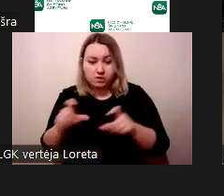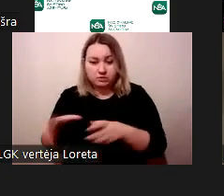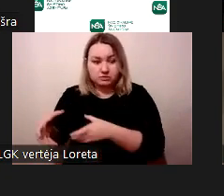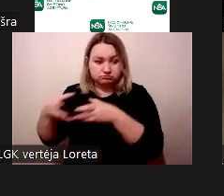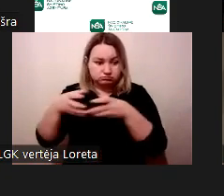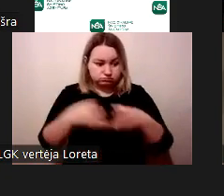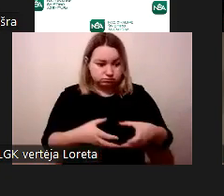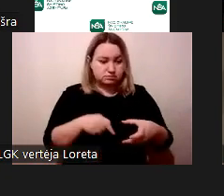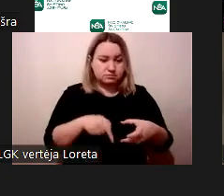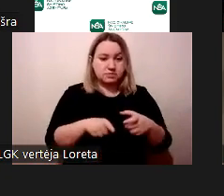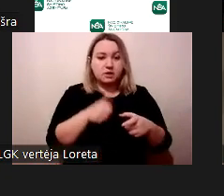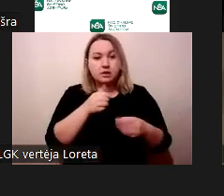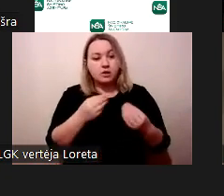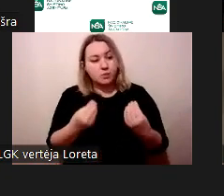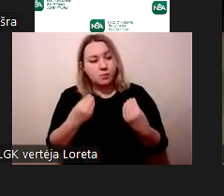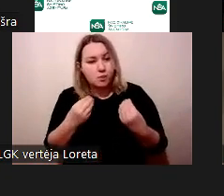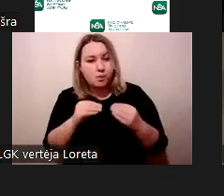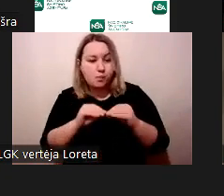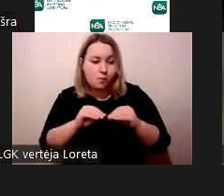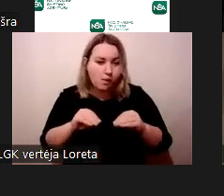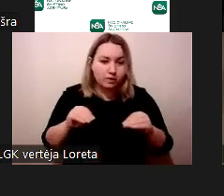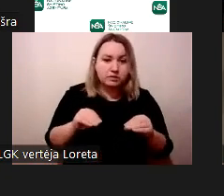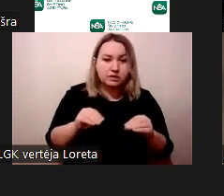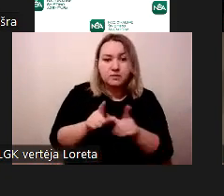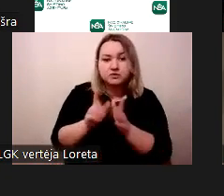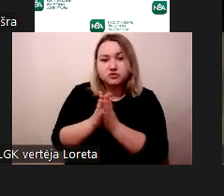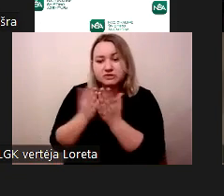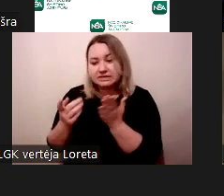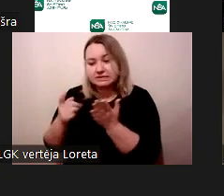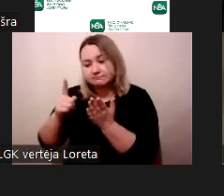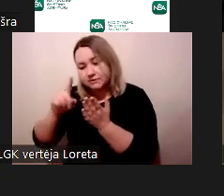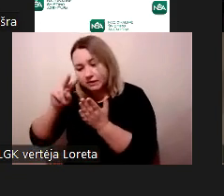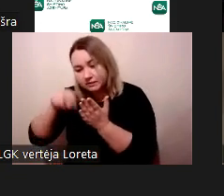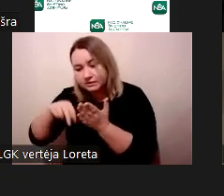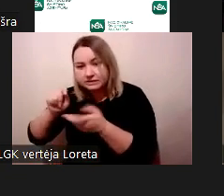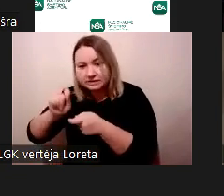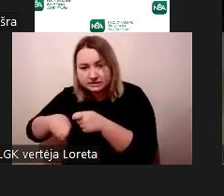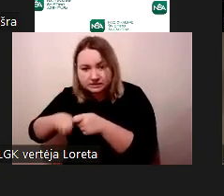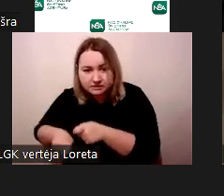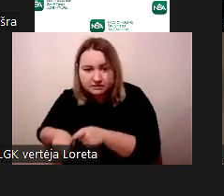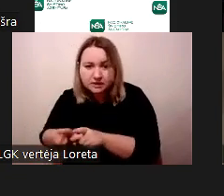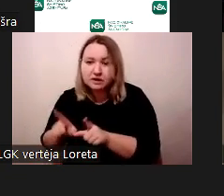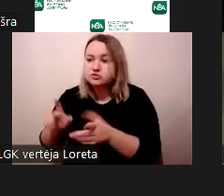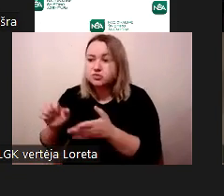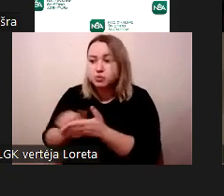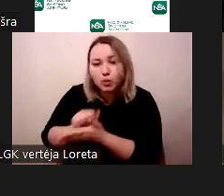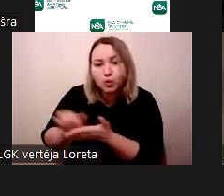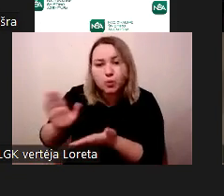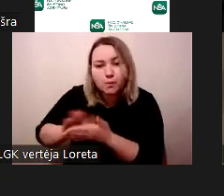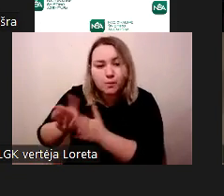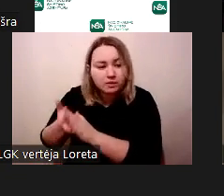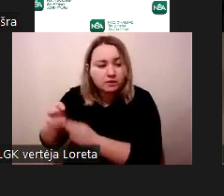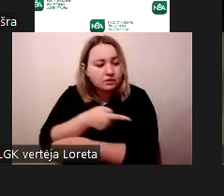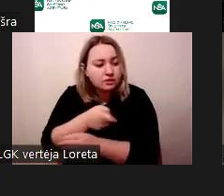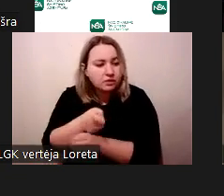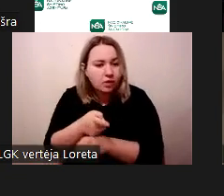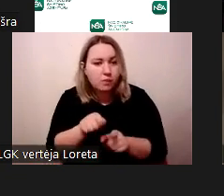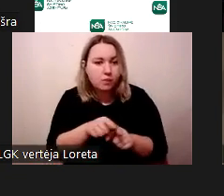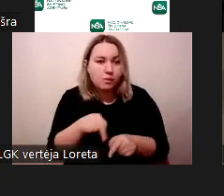tuomet mokytojas tikrina ten dienyną ar tvarko kažkokius dokumentus ir